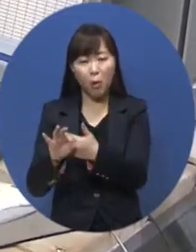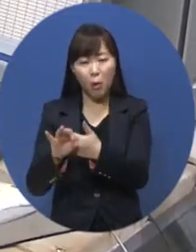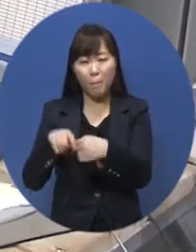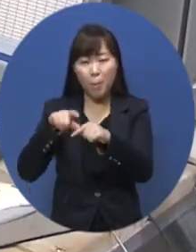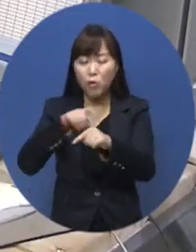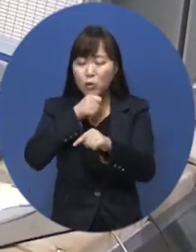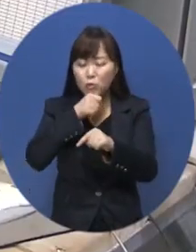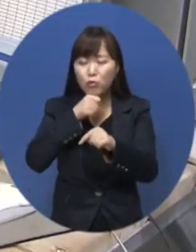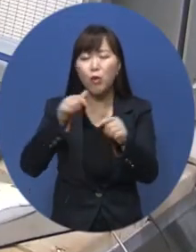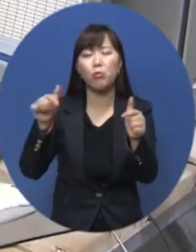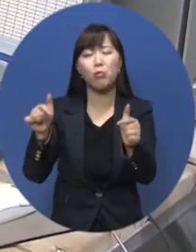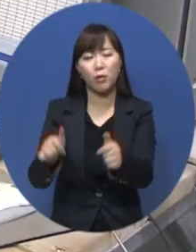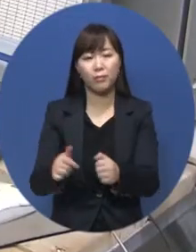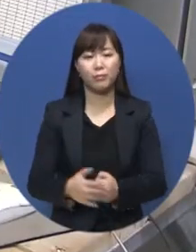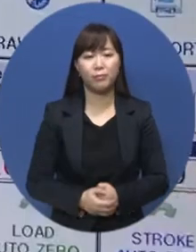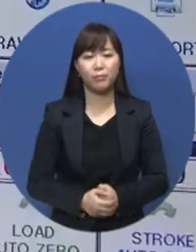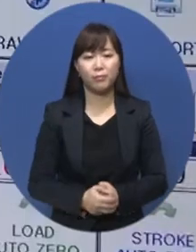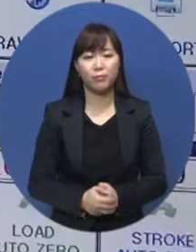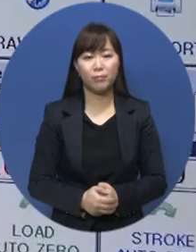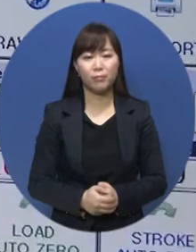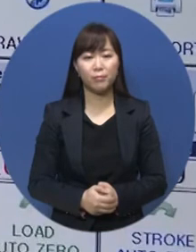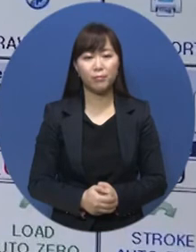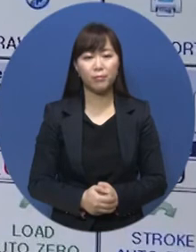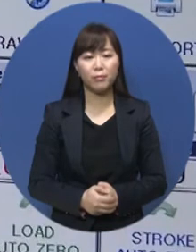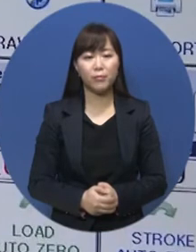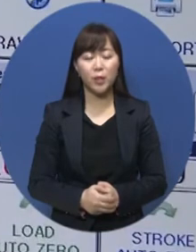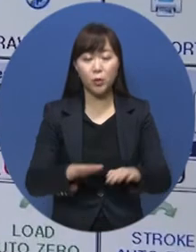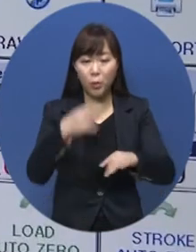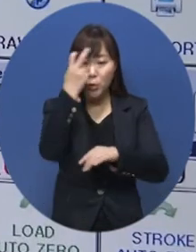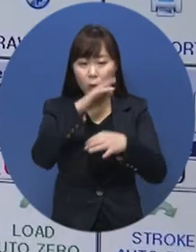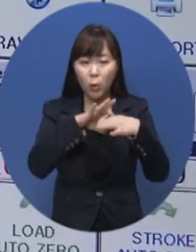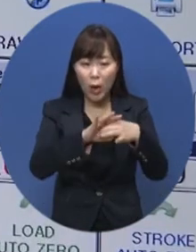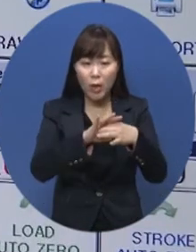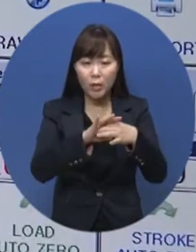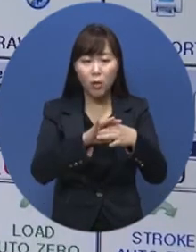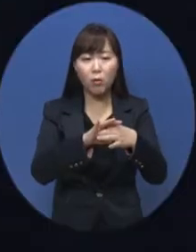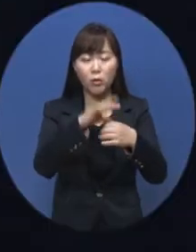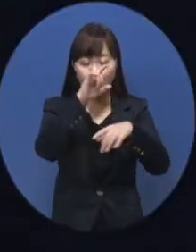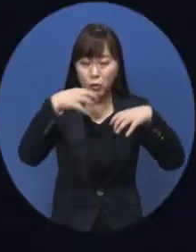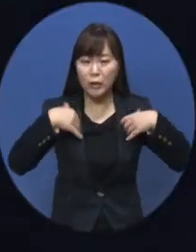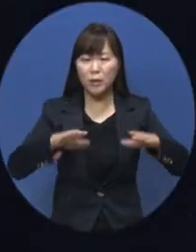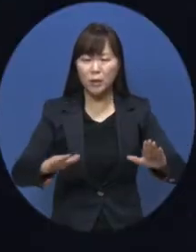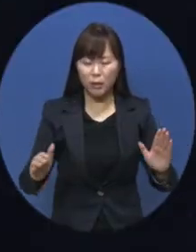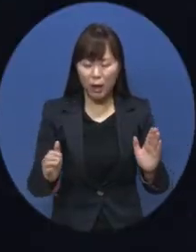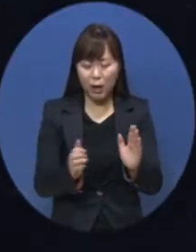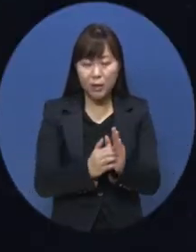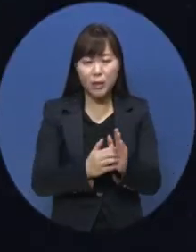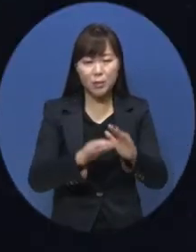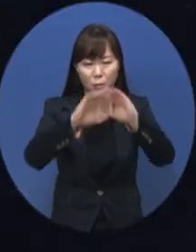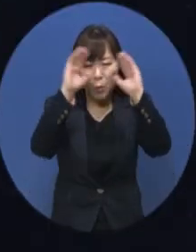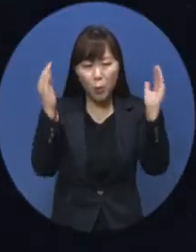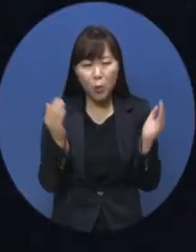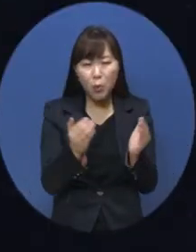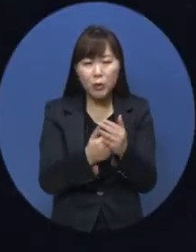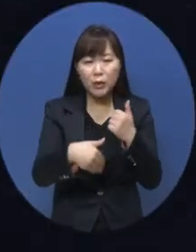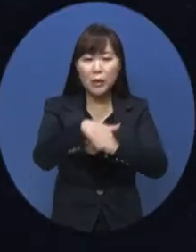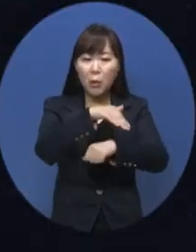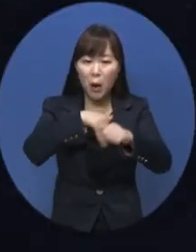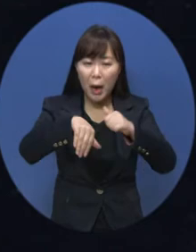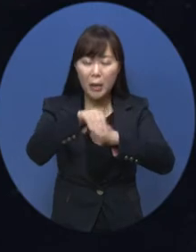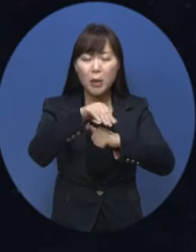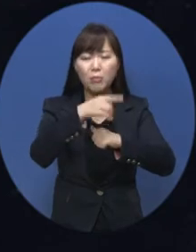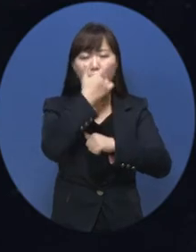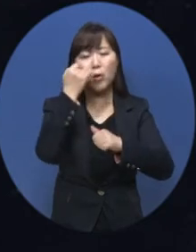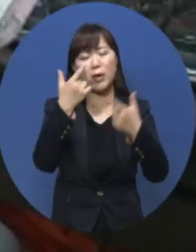감소하는 경향을 보였습니다 이번 투사의 대해 곽이 정통부는 아직까지 전반적인 웹 접근성 수준이 따진